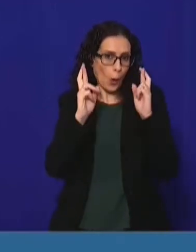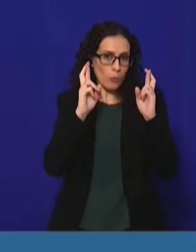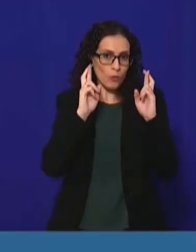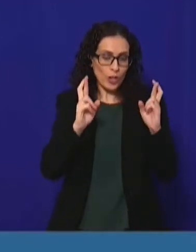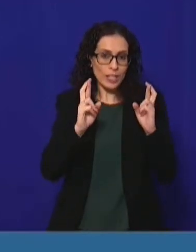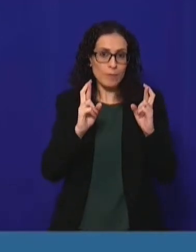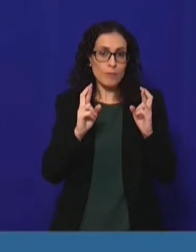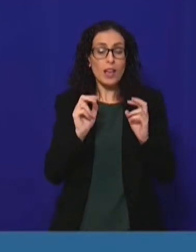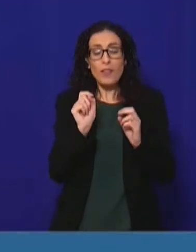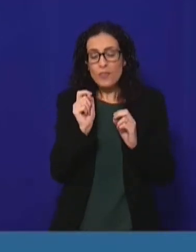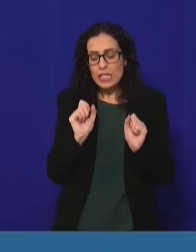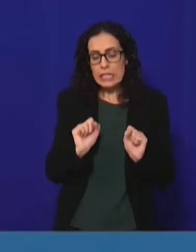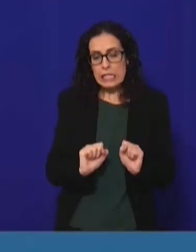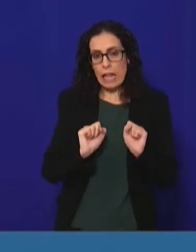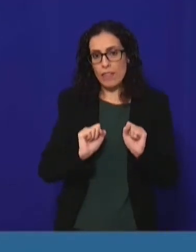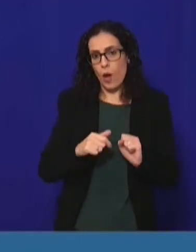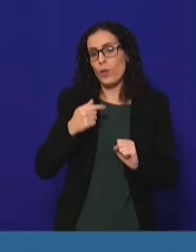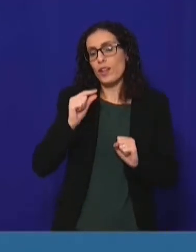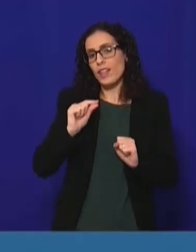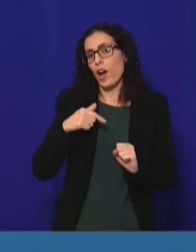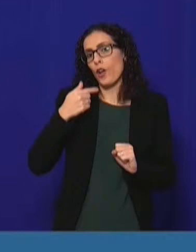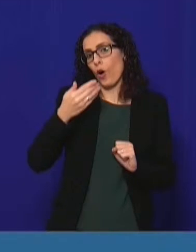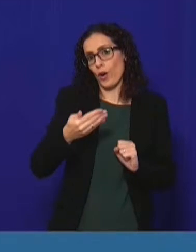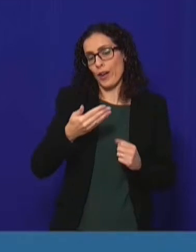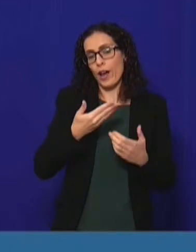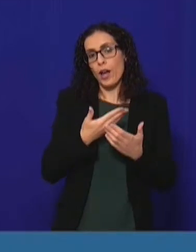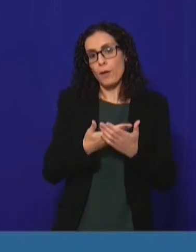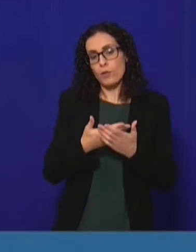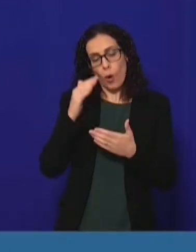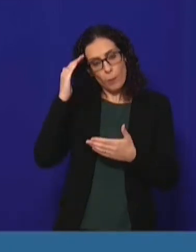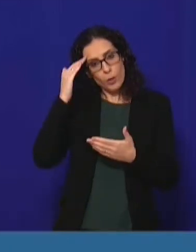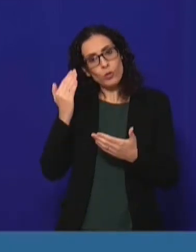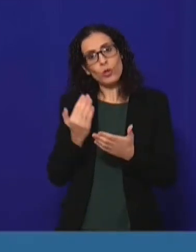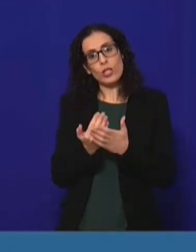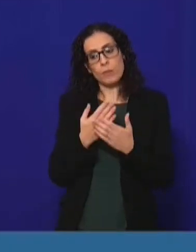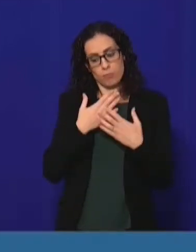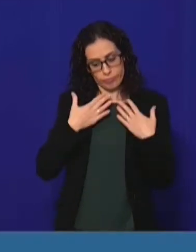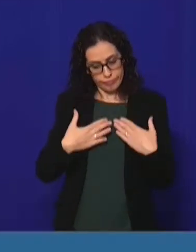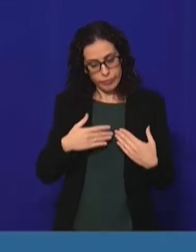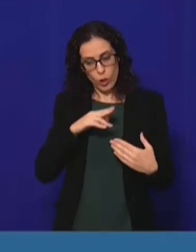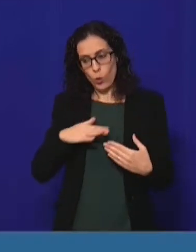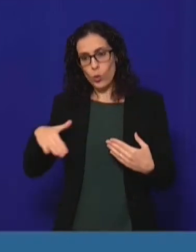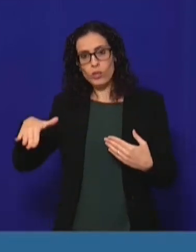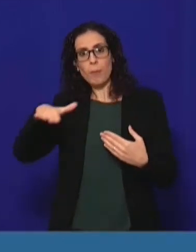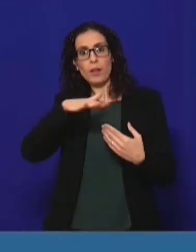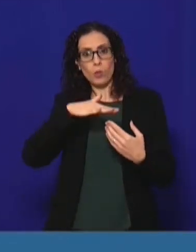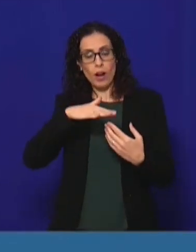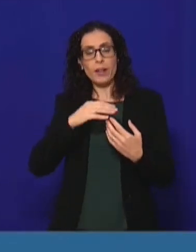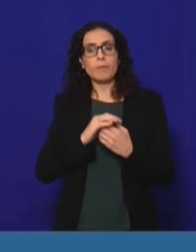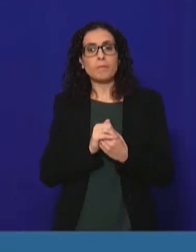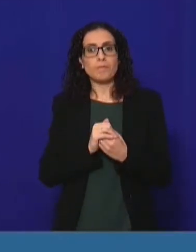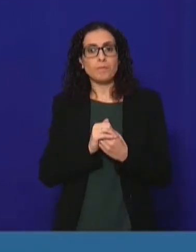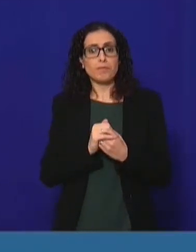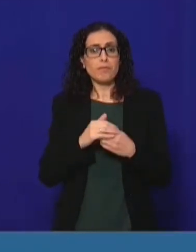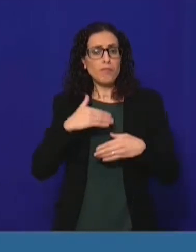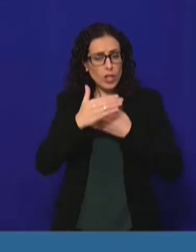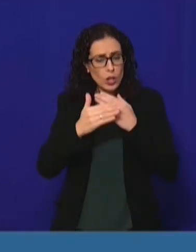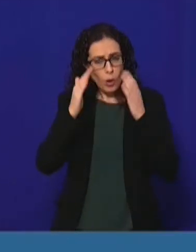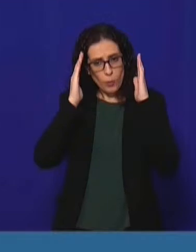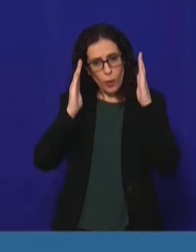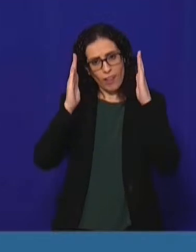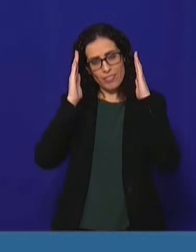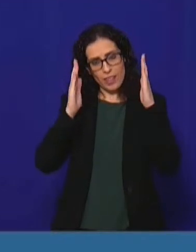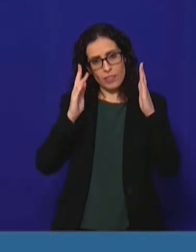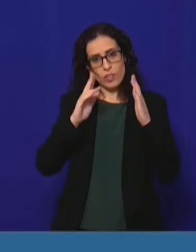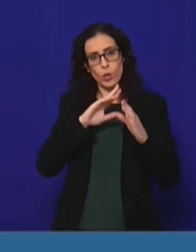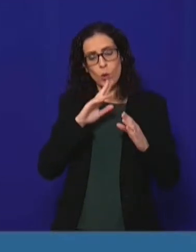żmien ieħor li rridu nibqgħu nieħdu ħsieb tagħna nfusna u dawk ta' madwarna, nibqgħu nużaw il-mezzi ta' prevenzjoni u